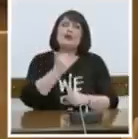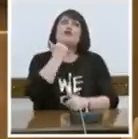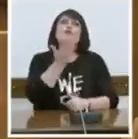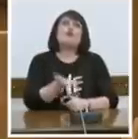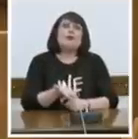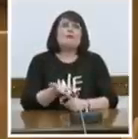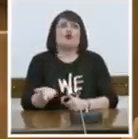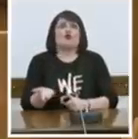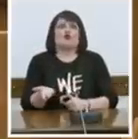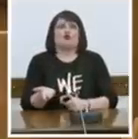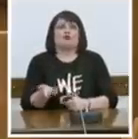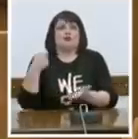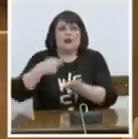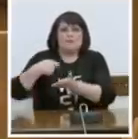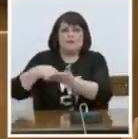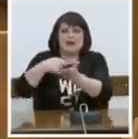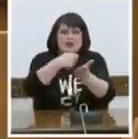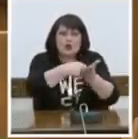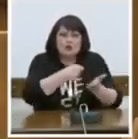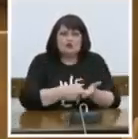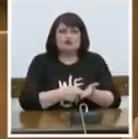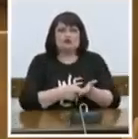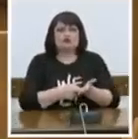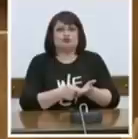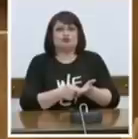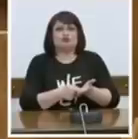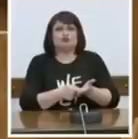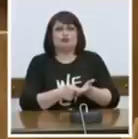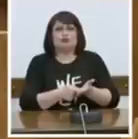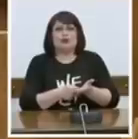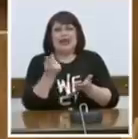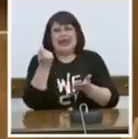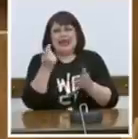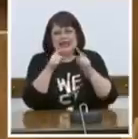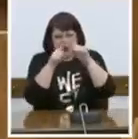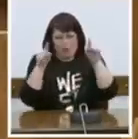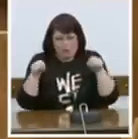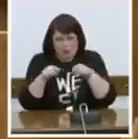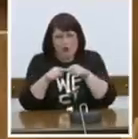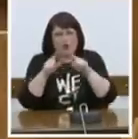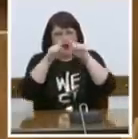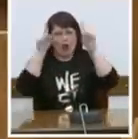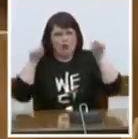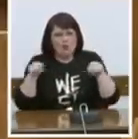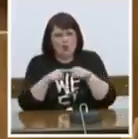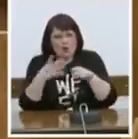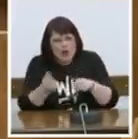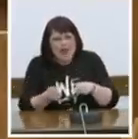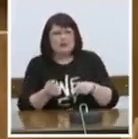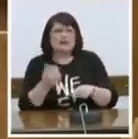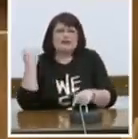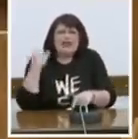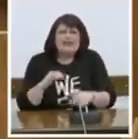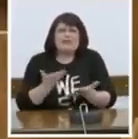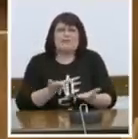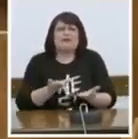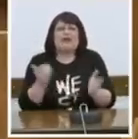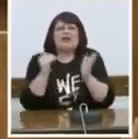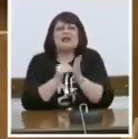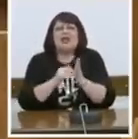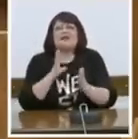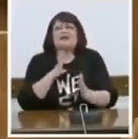φράγκου και των μικροομολογιούχων, θύματα και οι δύο κατηγορίες, εκατοντάδες χιλιάδες